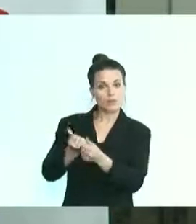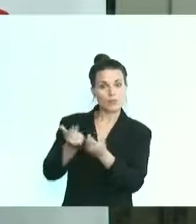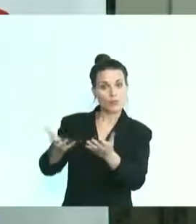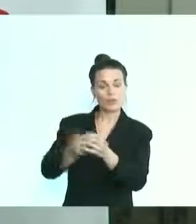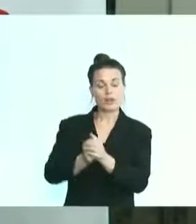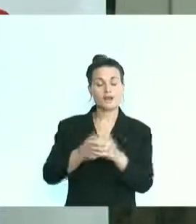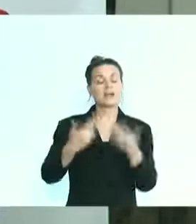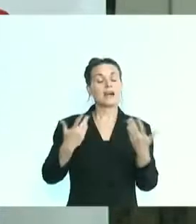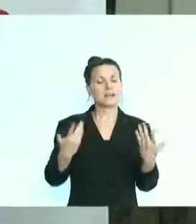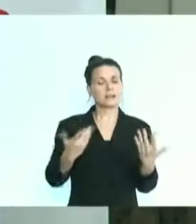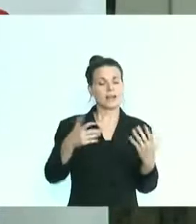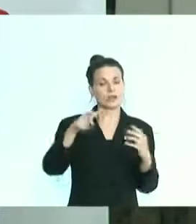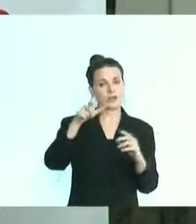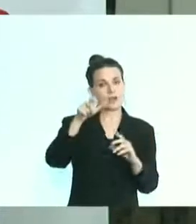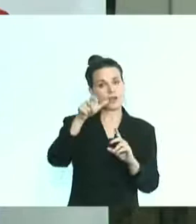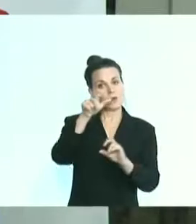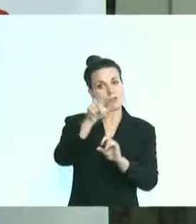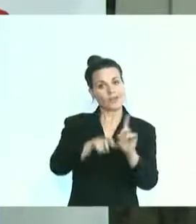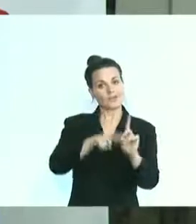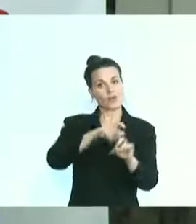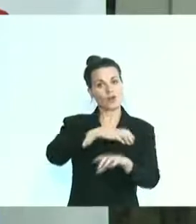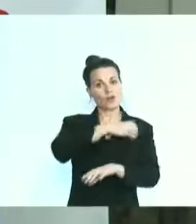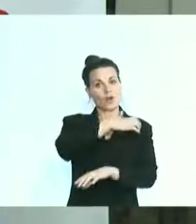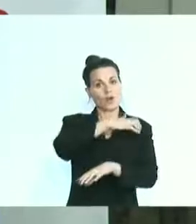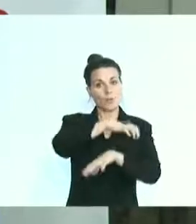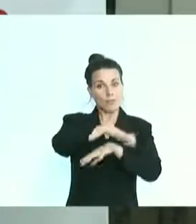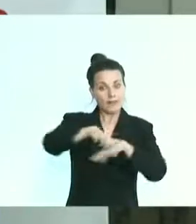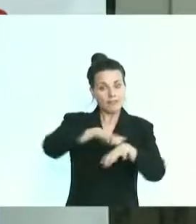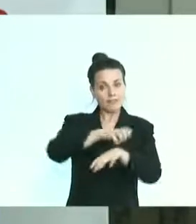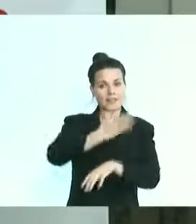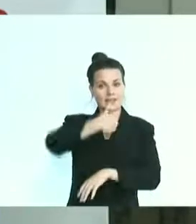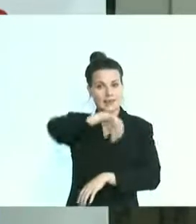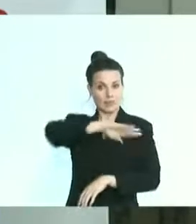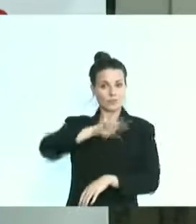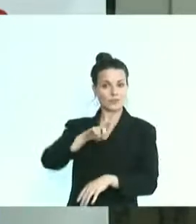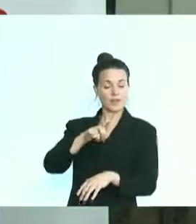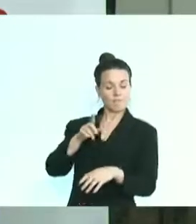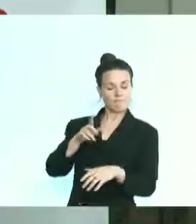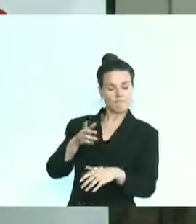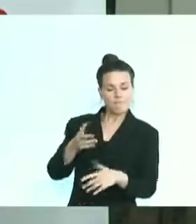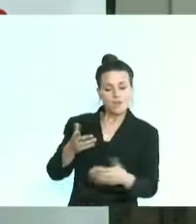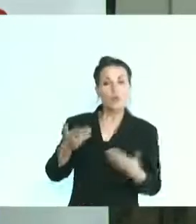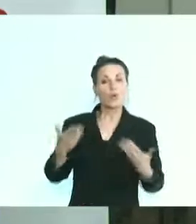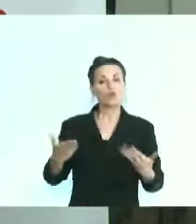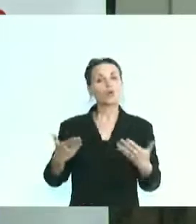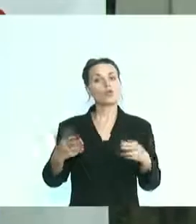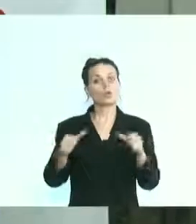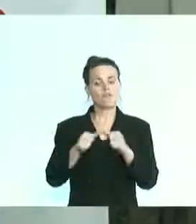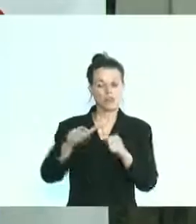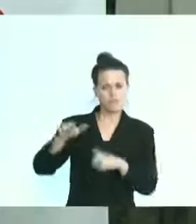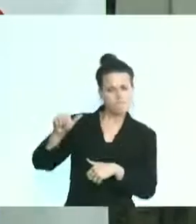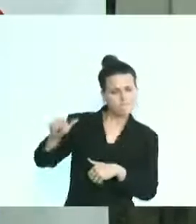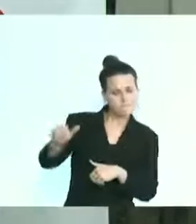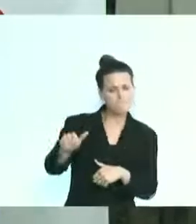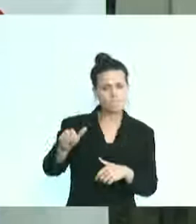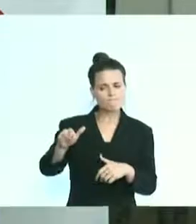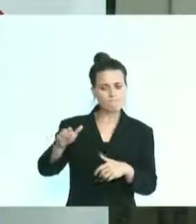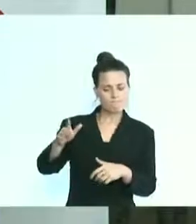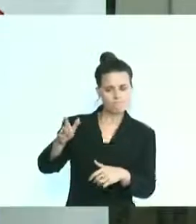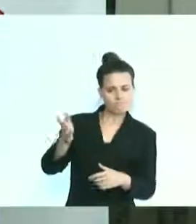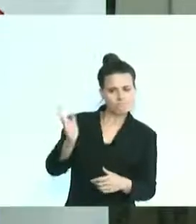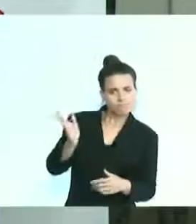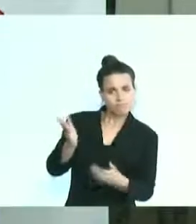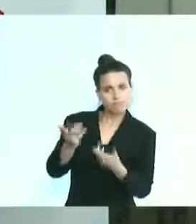les établissements. Aujourd'hui, il y a eu des rappels à l'ordre importants. Il y a eu des grandes discussions, je me retourne vers l'APF